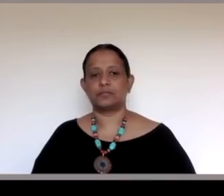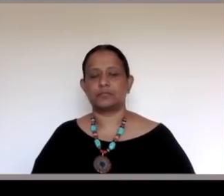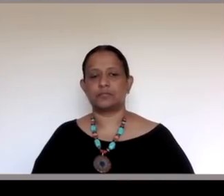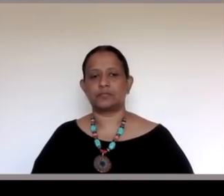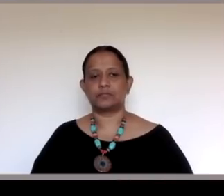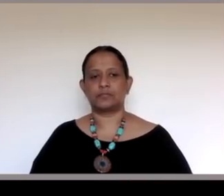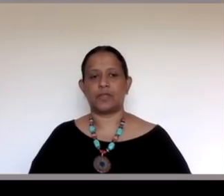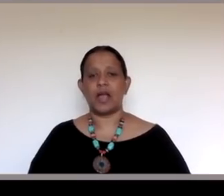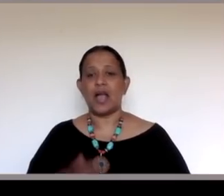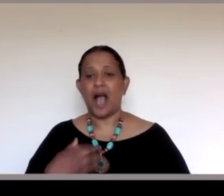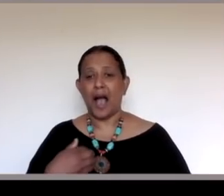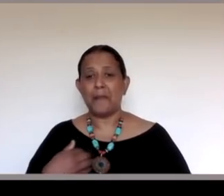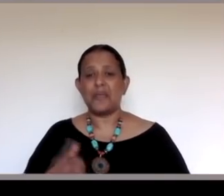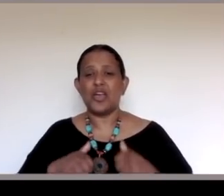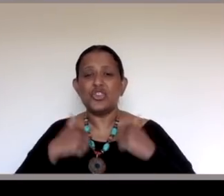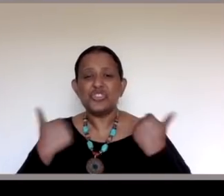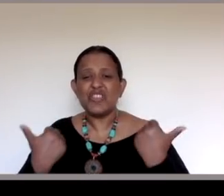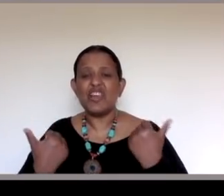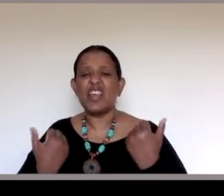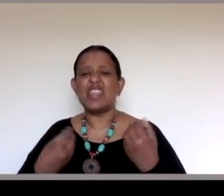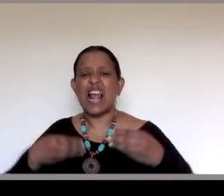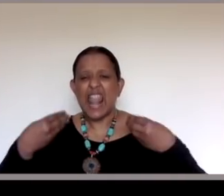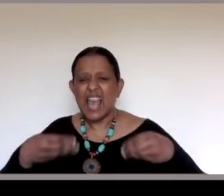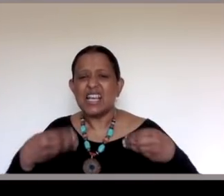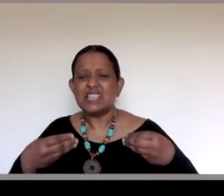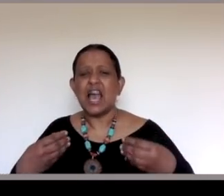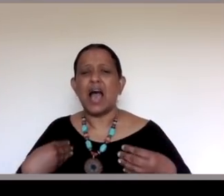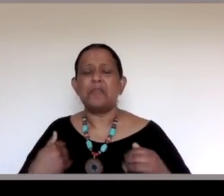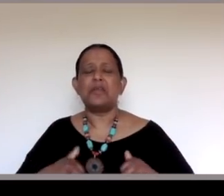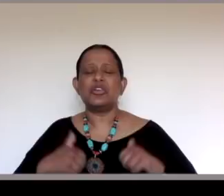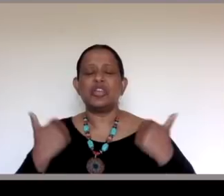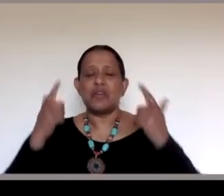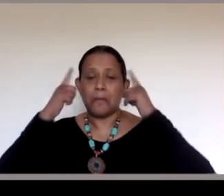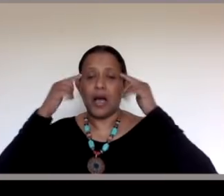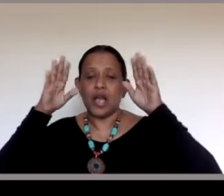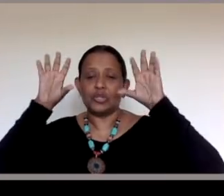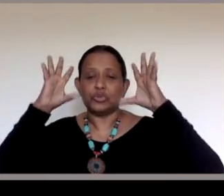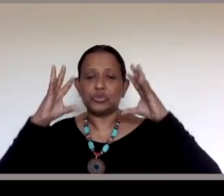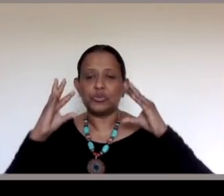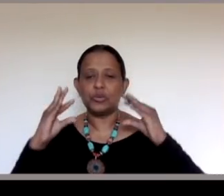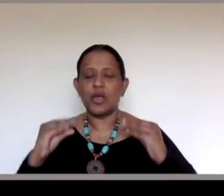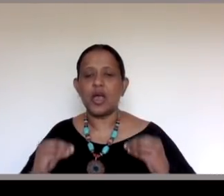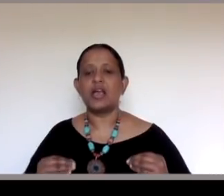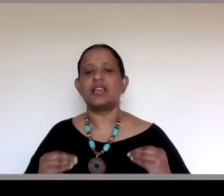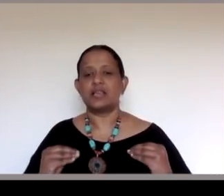விரும்புகின்றேன். தன்னவாத சாந்த பிரான்சிஸ்துமா ஐ கேன் அசிசே சாந்த் பிரான்சிஸ்